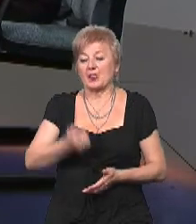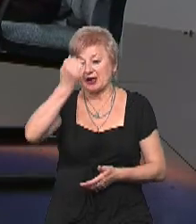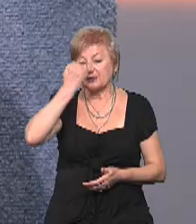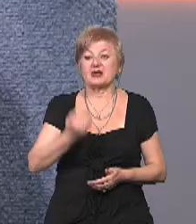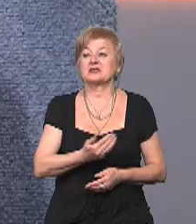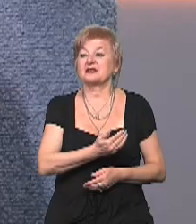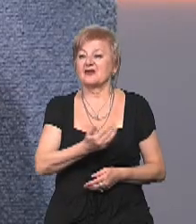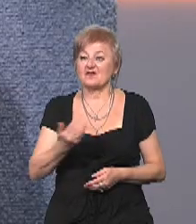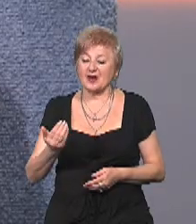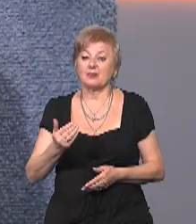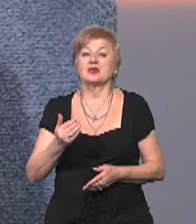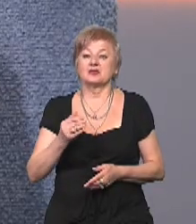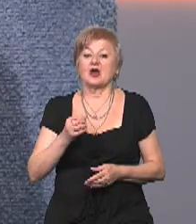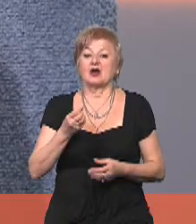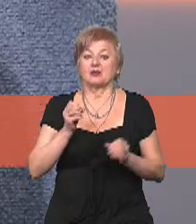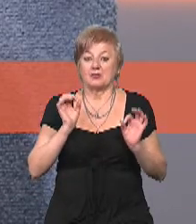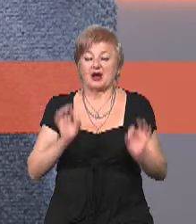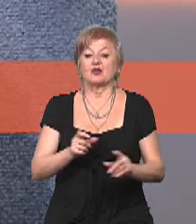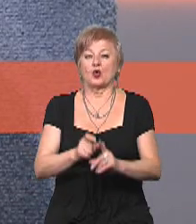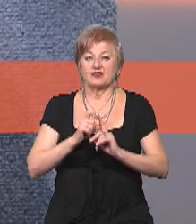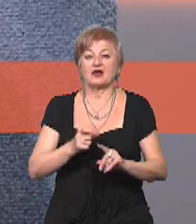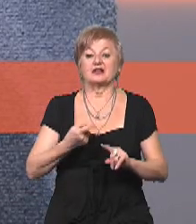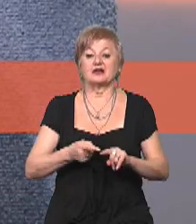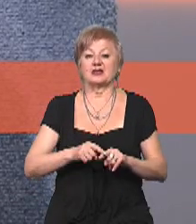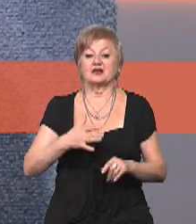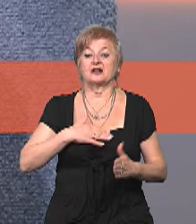вам за вечірні відповіді. На